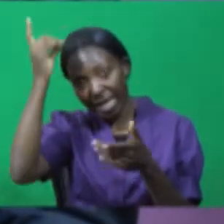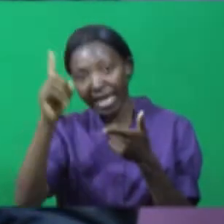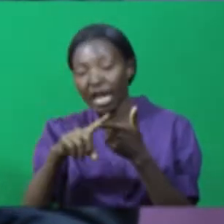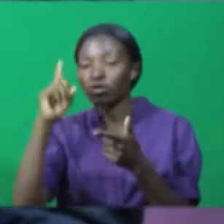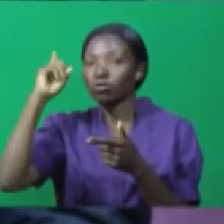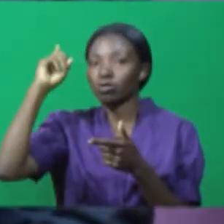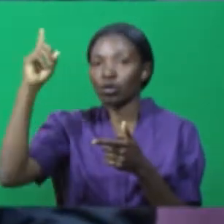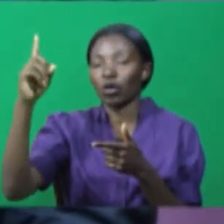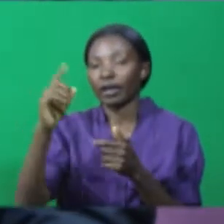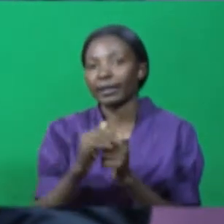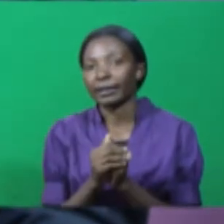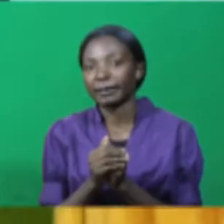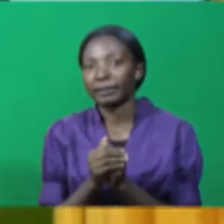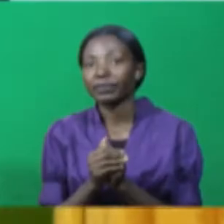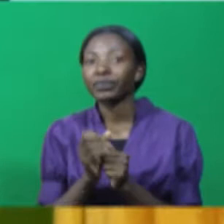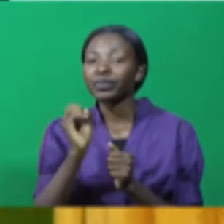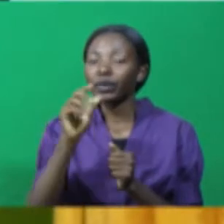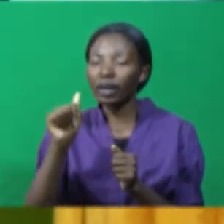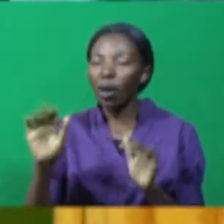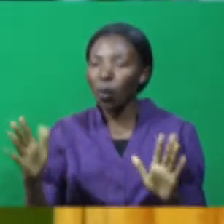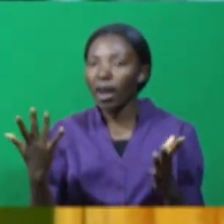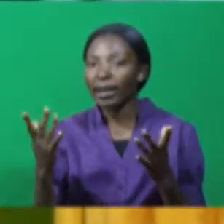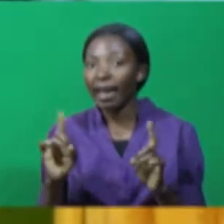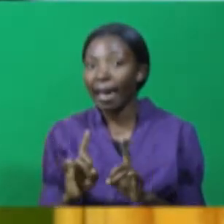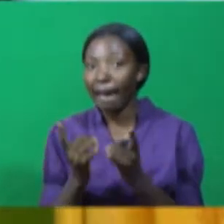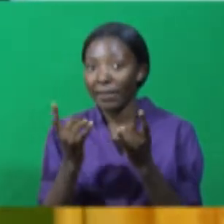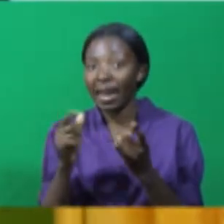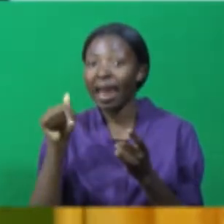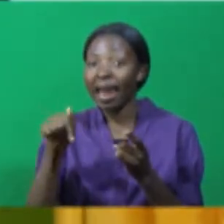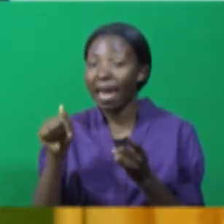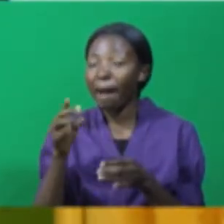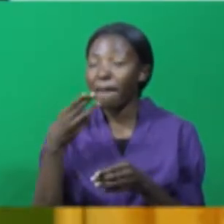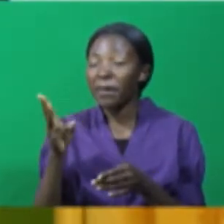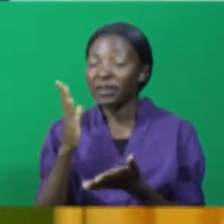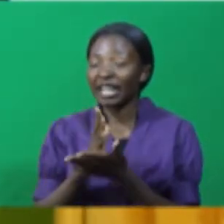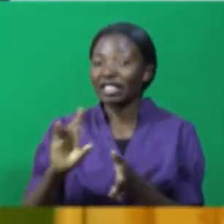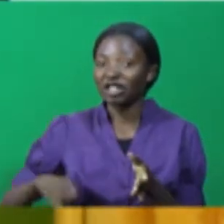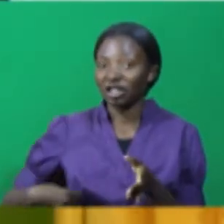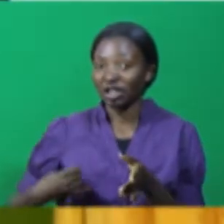hakune chakaipa chandakaita. Chii chakaitika panapa pakamuka shanje dzekubasa.